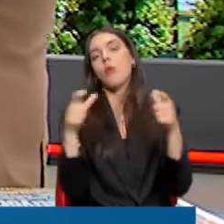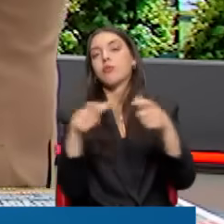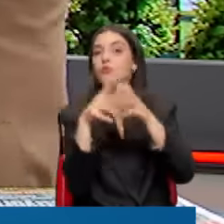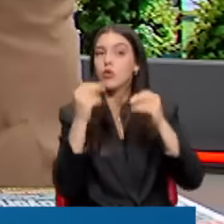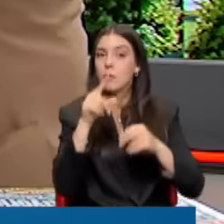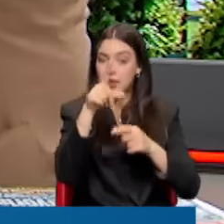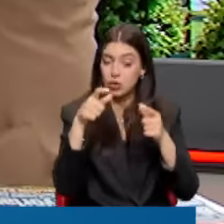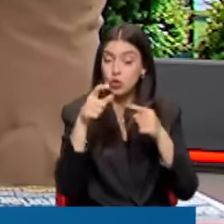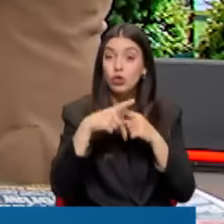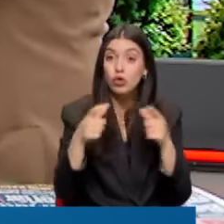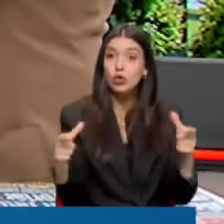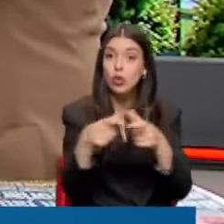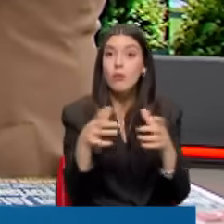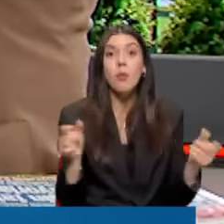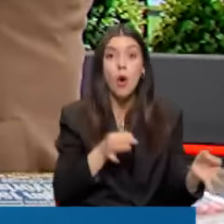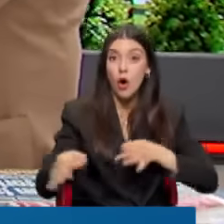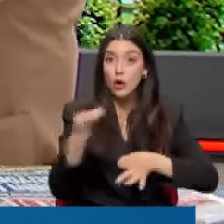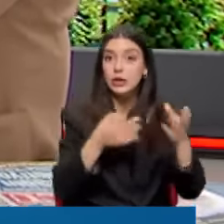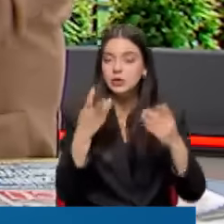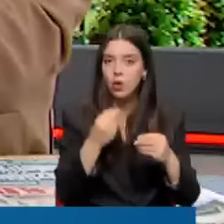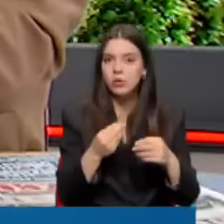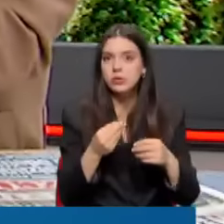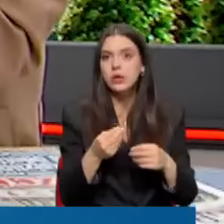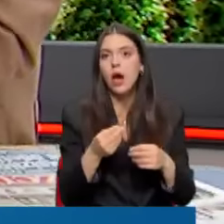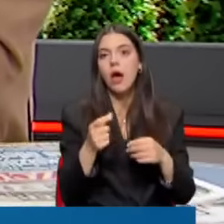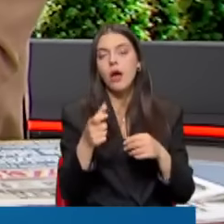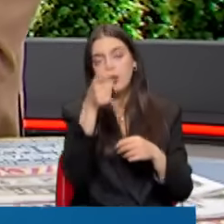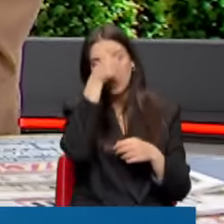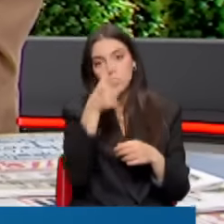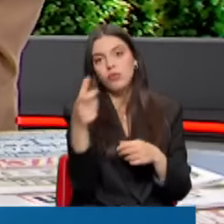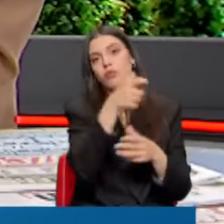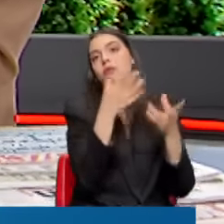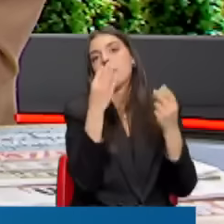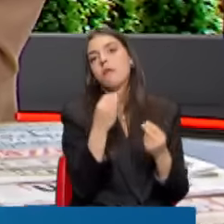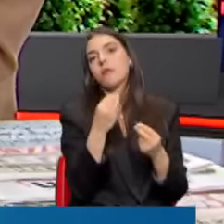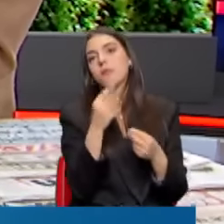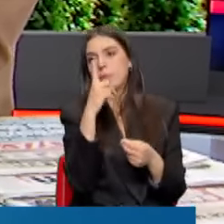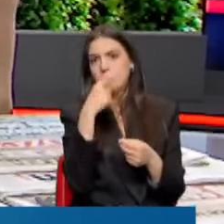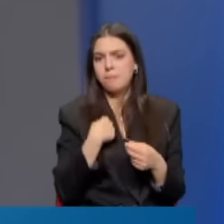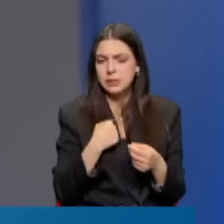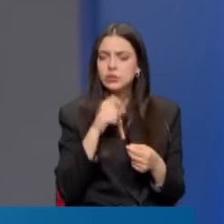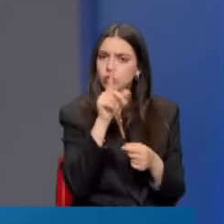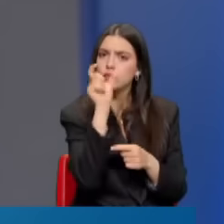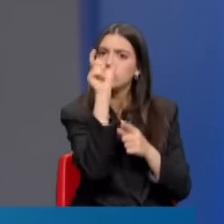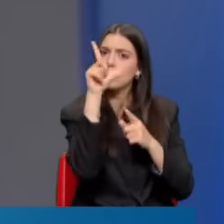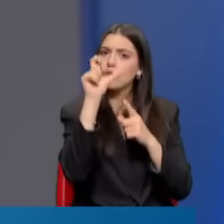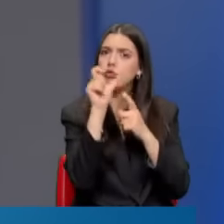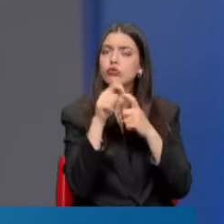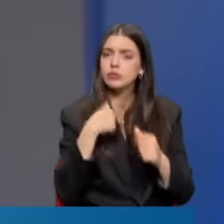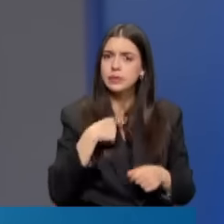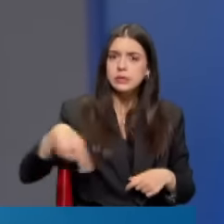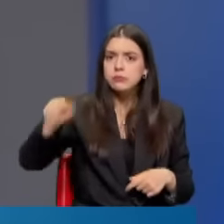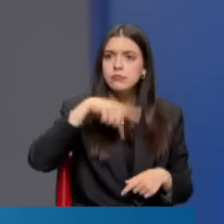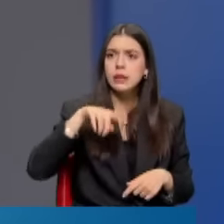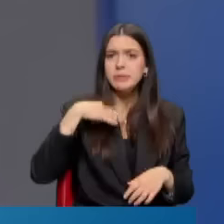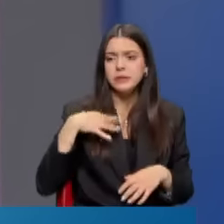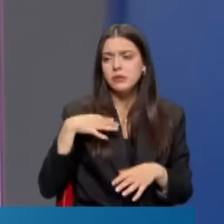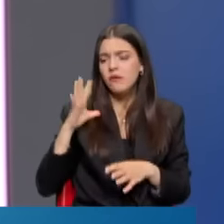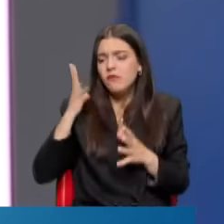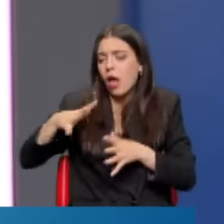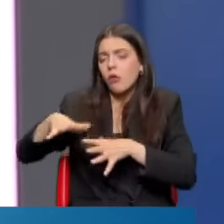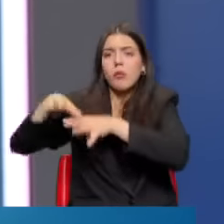toplum organize olabiliyorsa Ulus olur Şimdi biz bu haliyle düşündüğümüz zaman biz bir ulus muyuz biz bir toplum muyuz yoksa biz bir yığın mıyız bir